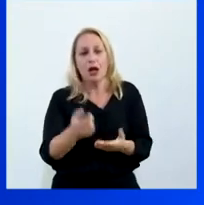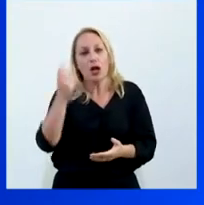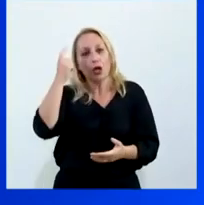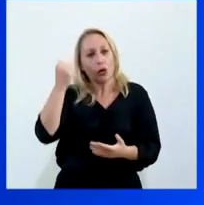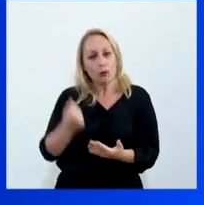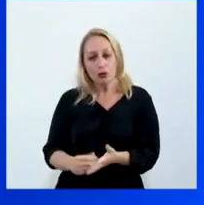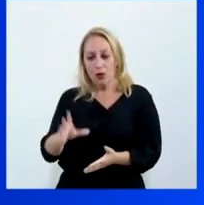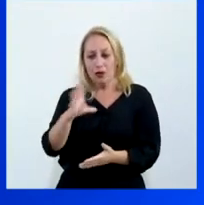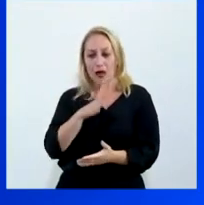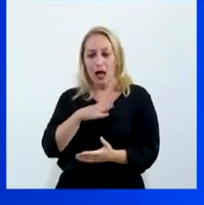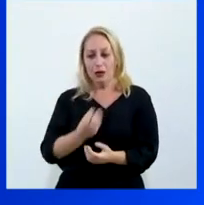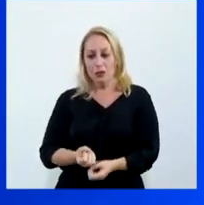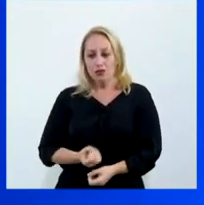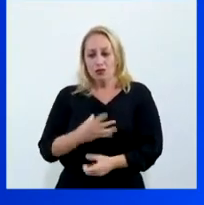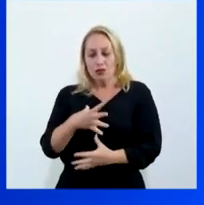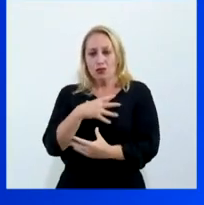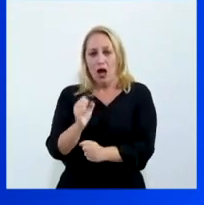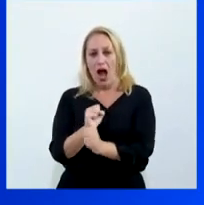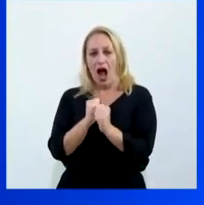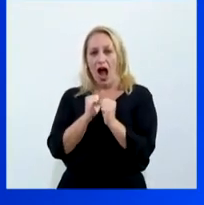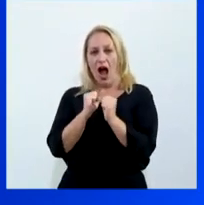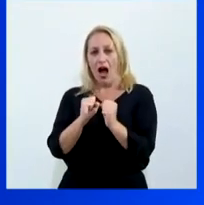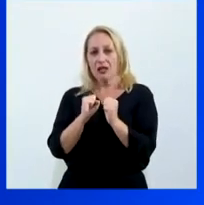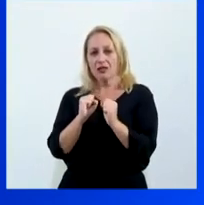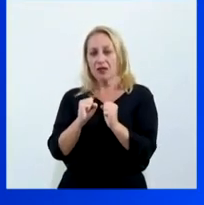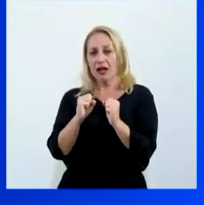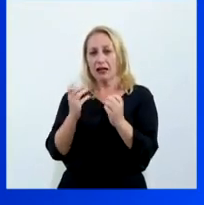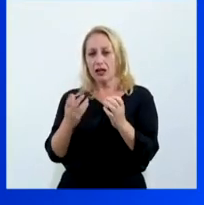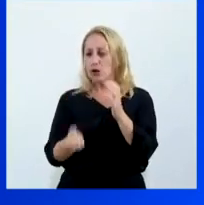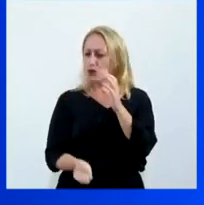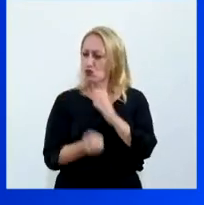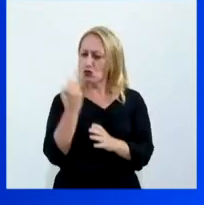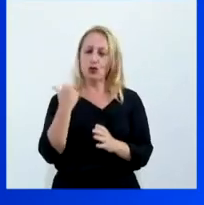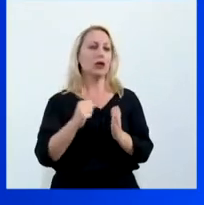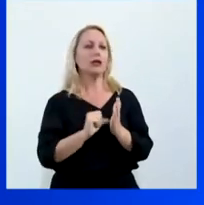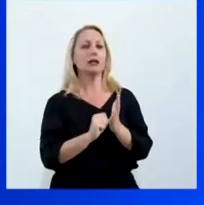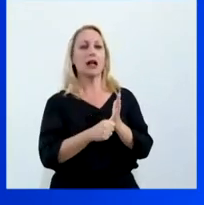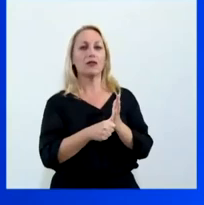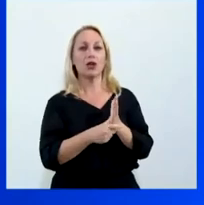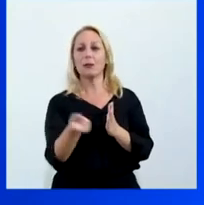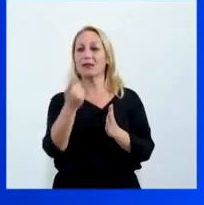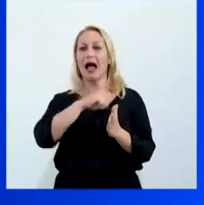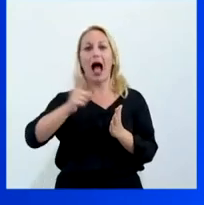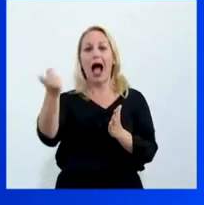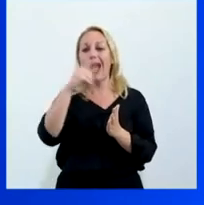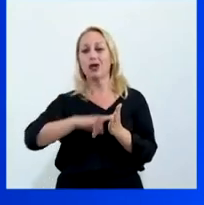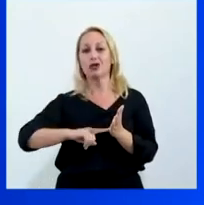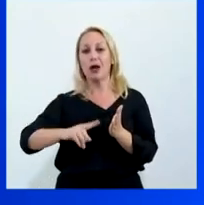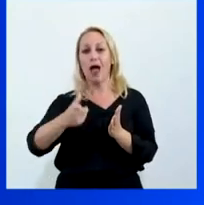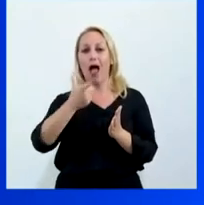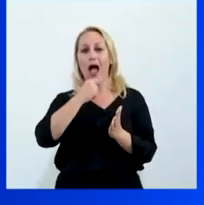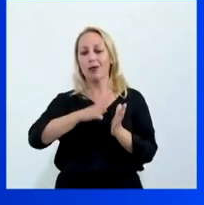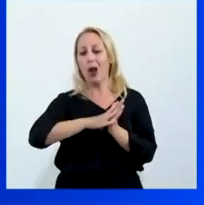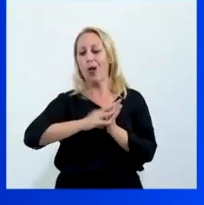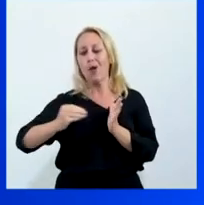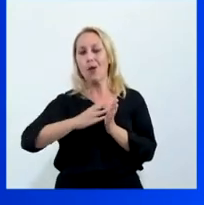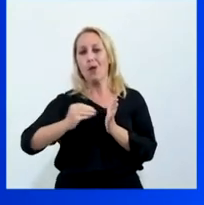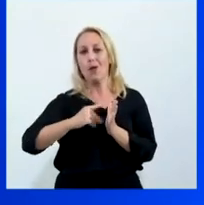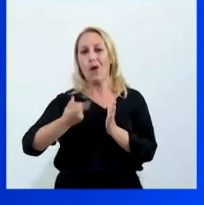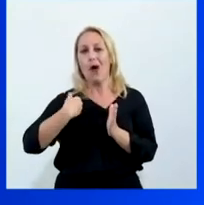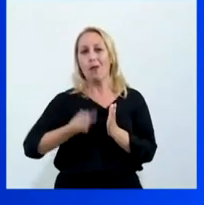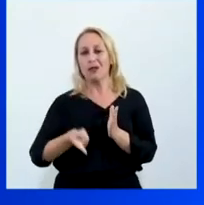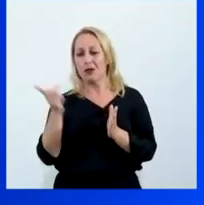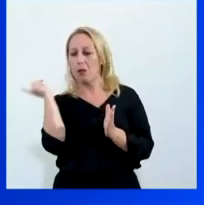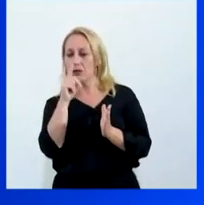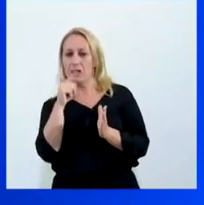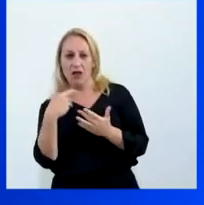ασφαλείς και προστατευμένοι όταν έχουν μια σύγχρονη ταυτότητα η οποία δεν θα μπορεί να πλαστογραφείται εύκολα. Από εκεί